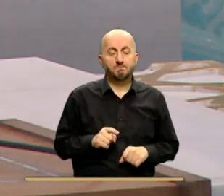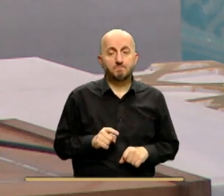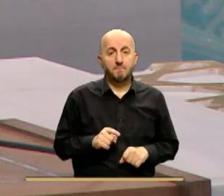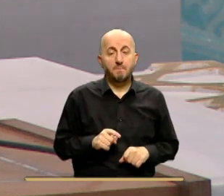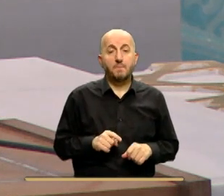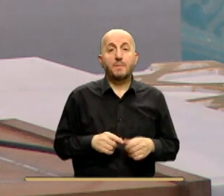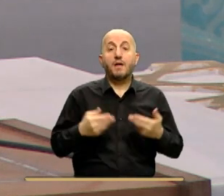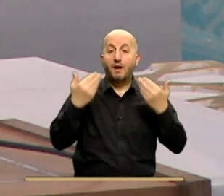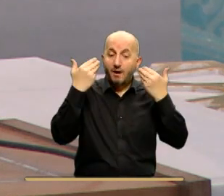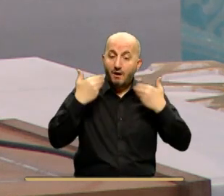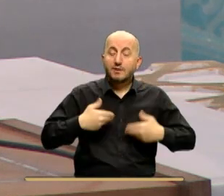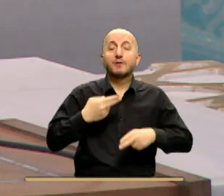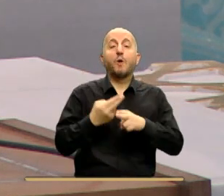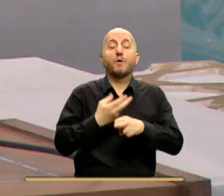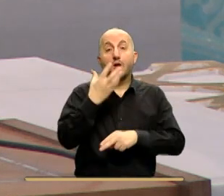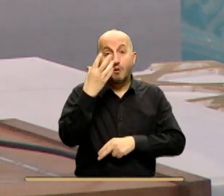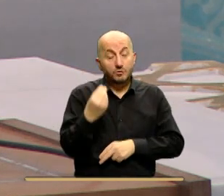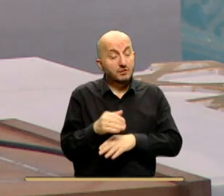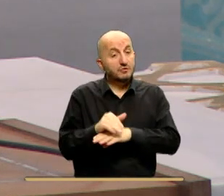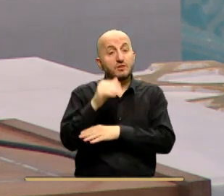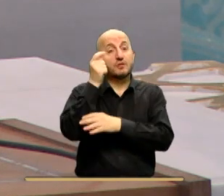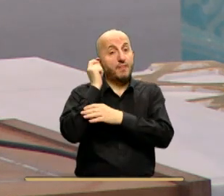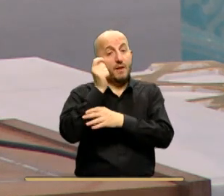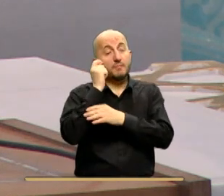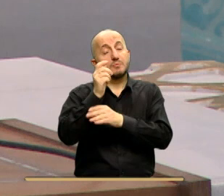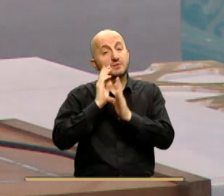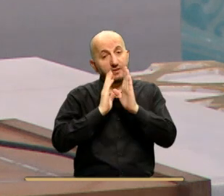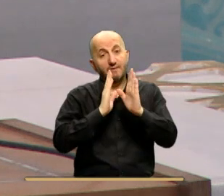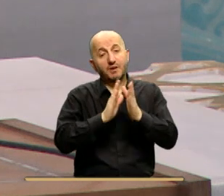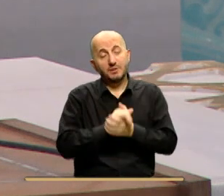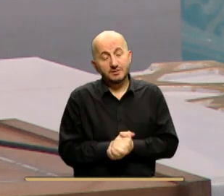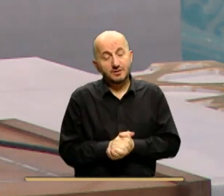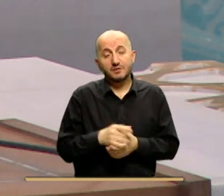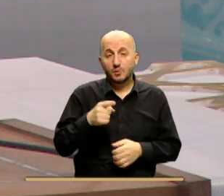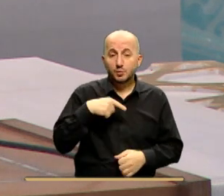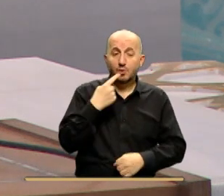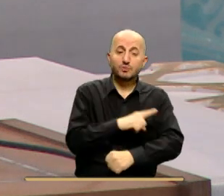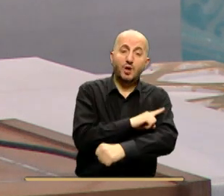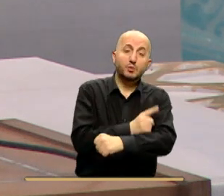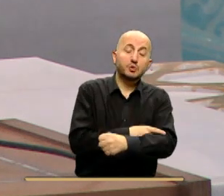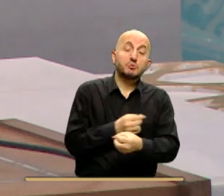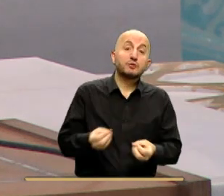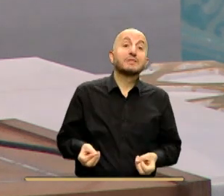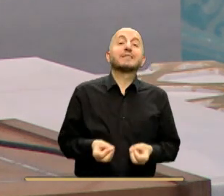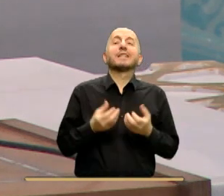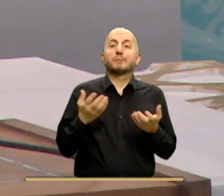Hal ile örnek olacağız. Yaşayarak tebliğimize devam edeceğiz. Söze gücümüz yetmiyorsa bile.